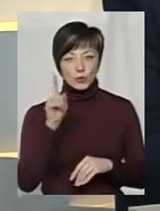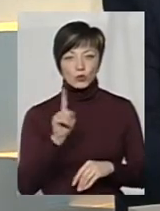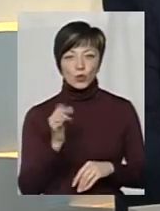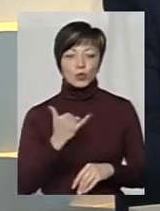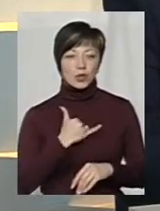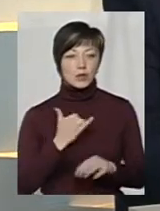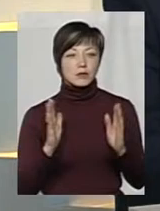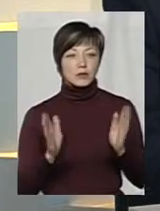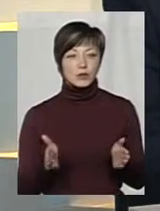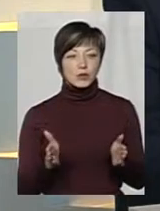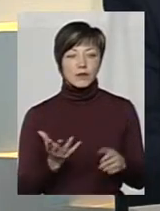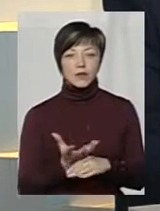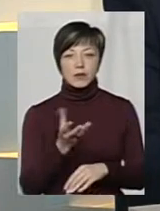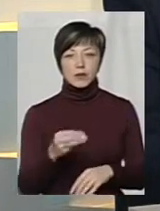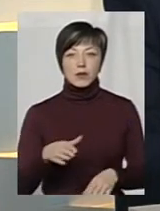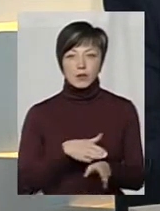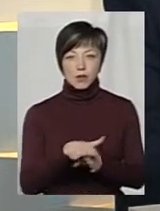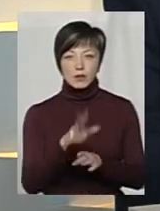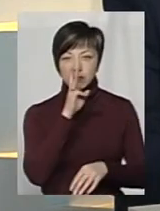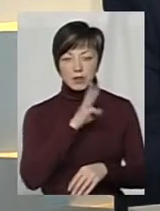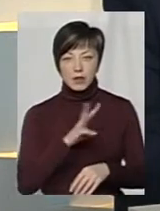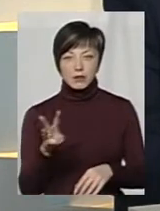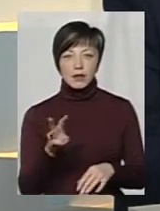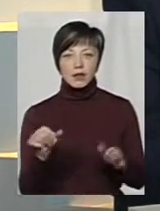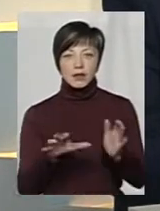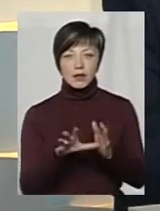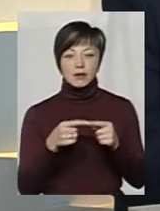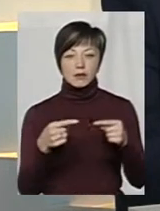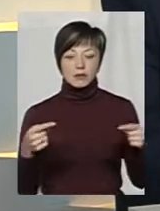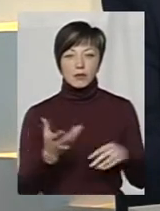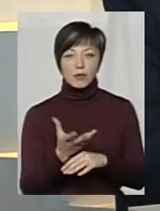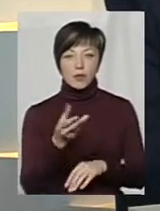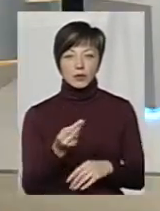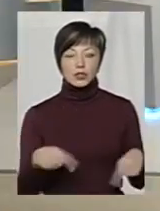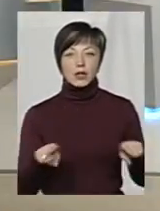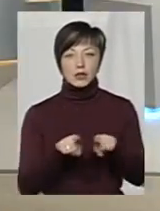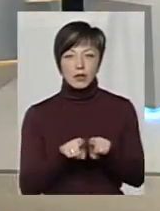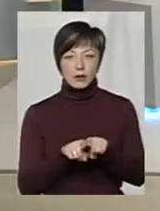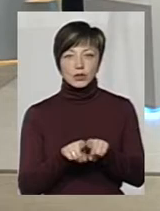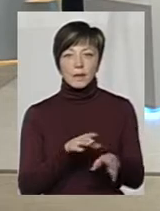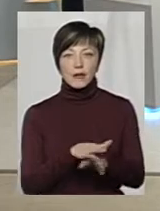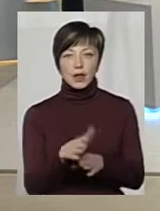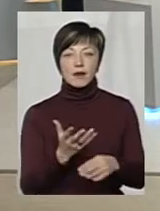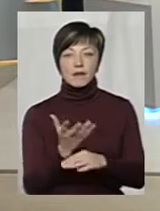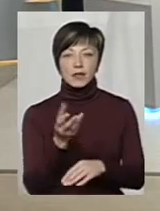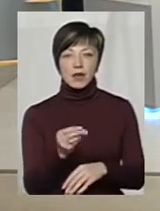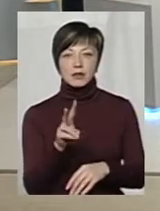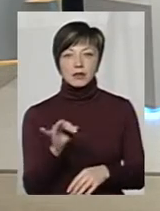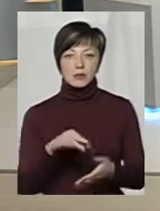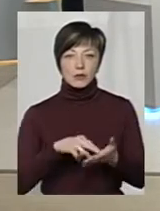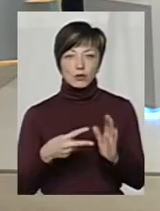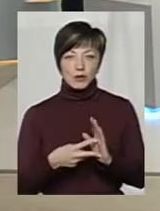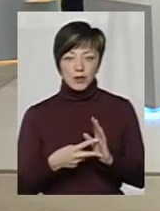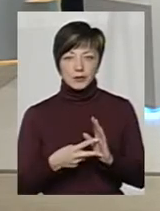нас буде виплачена повністю заробітна плата, енергоносії всі проплачені, а також ті капітальні видатки, які ми